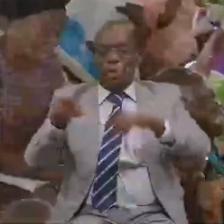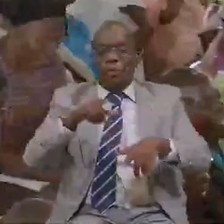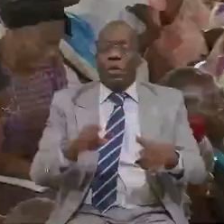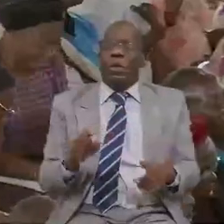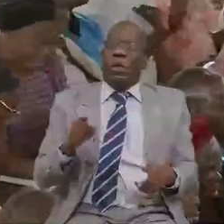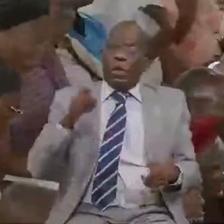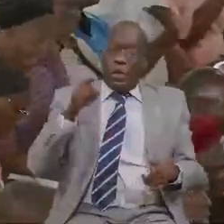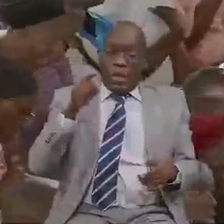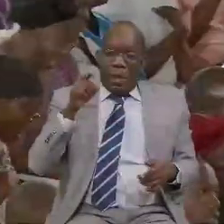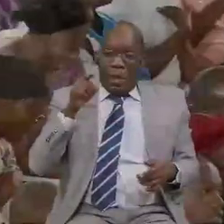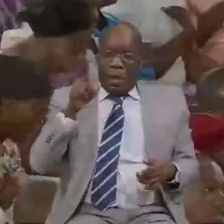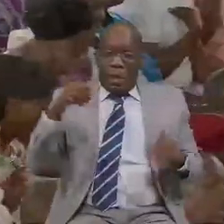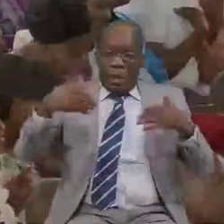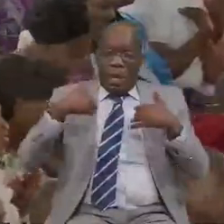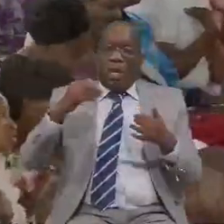transporté.